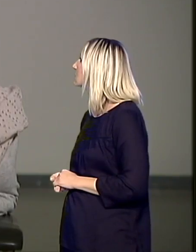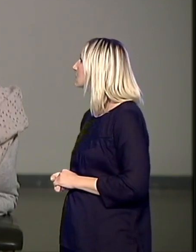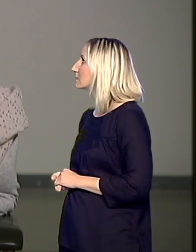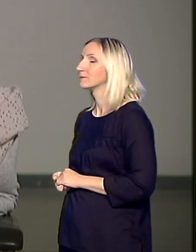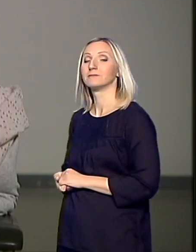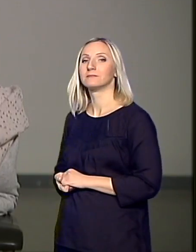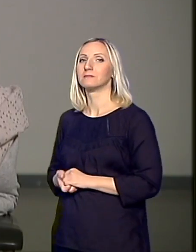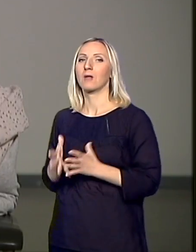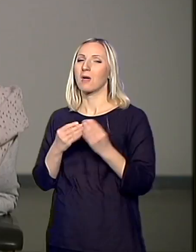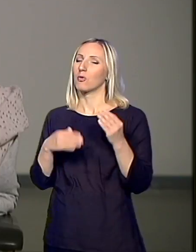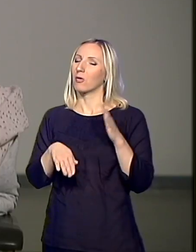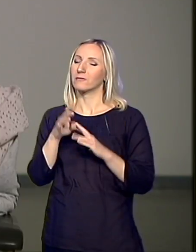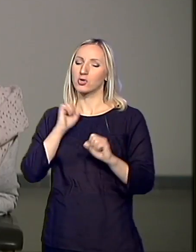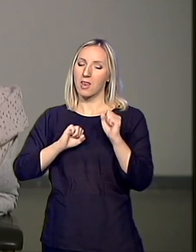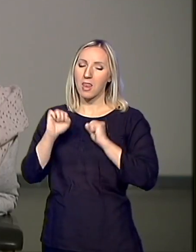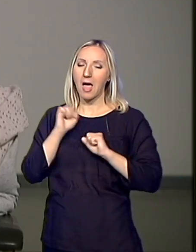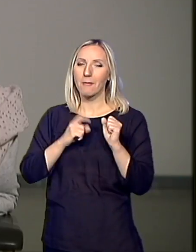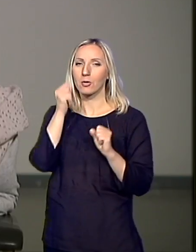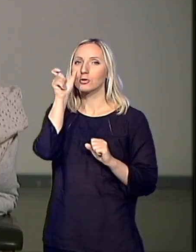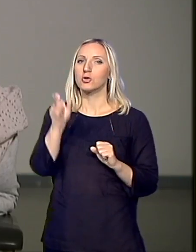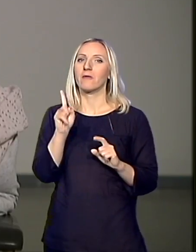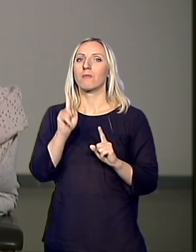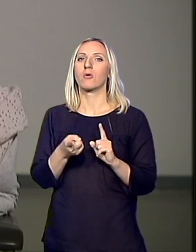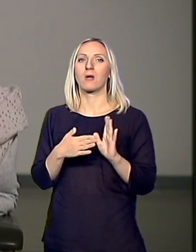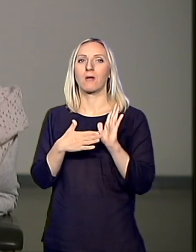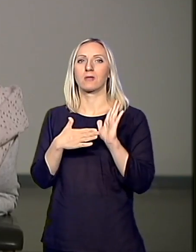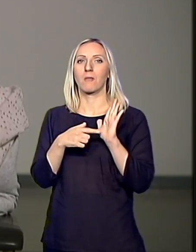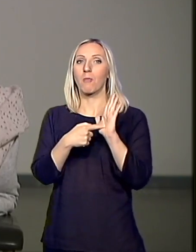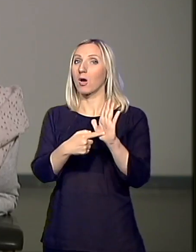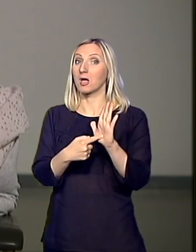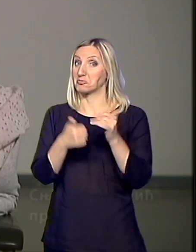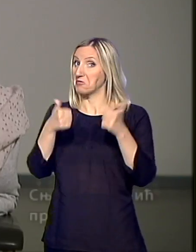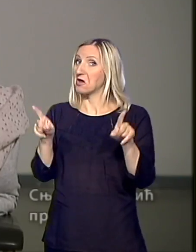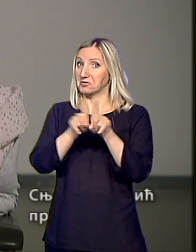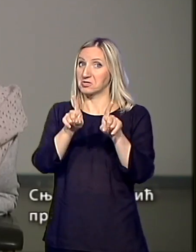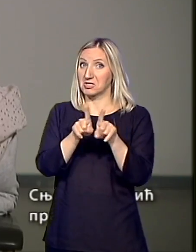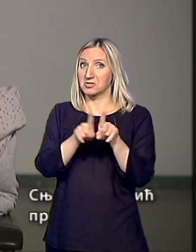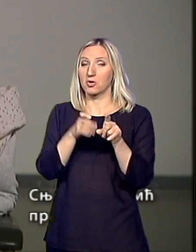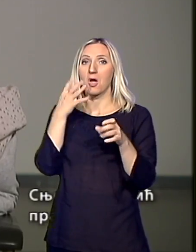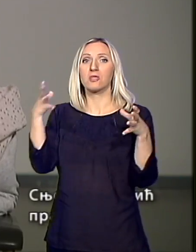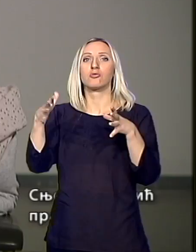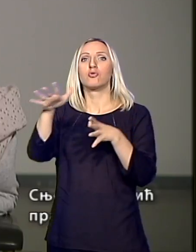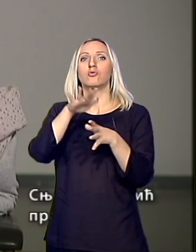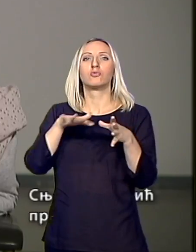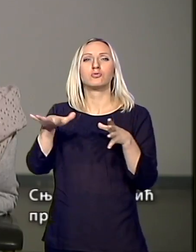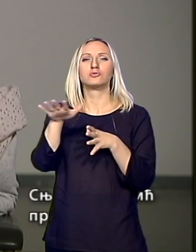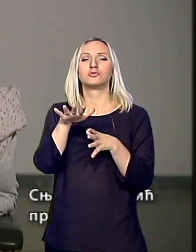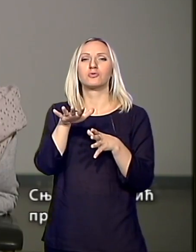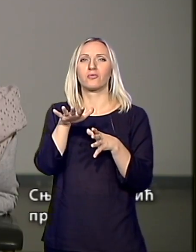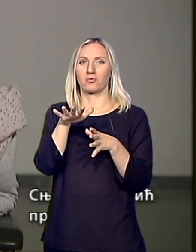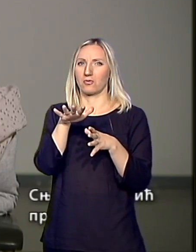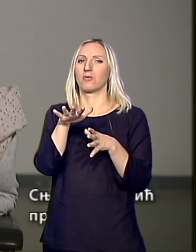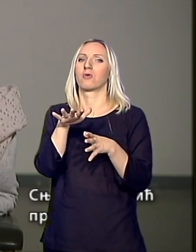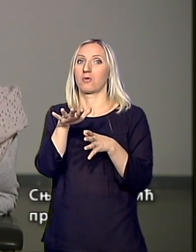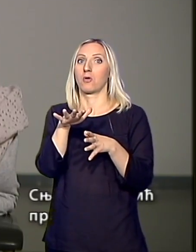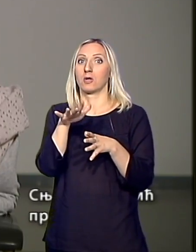Mnogo više napora jedan čovjek mora da pokaže, čak i danas, kada je društvo generalno